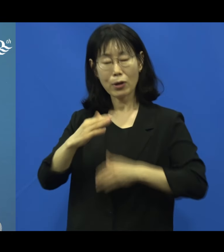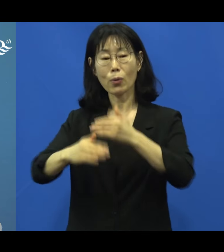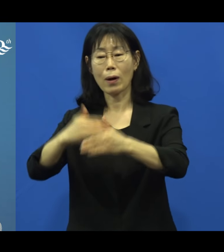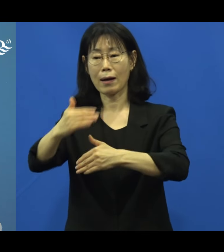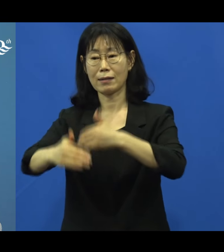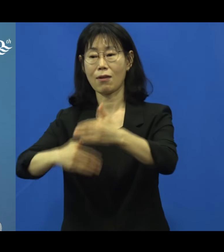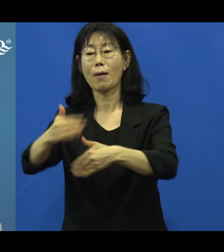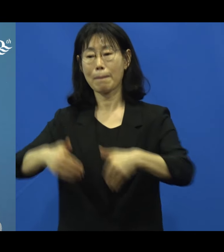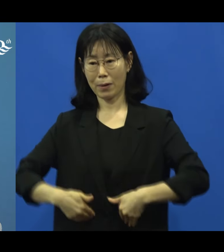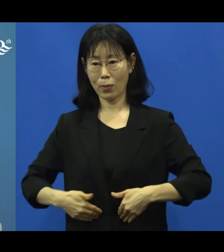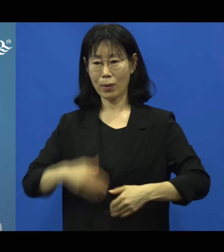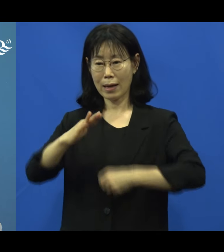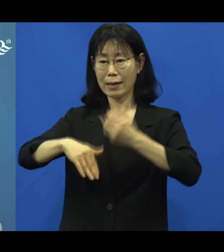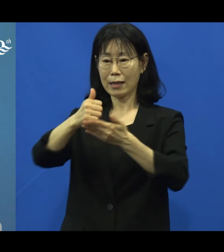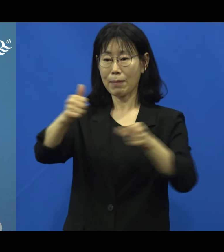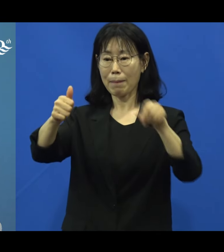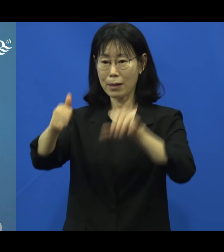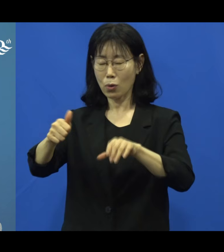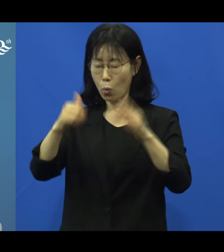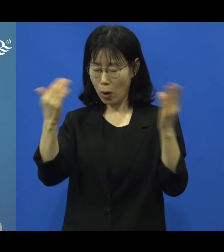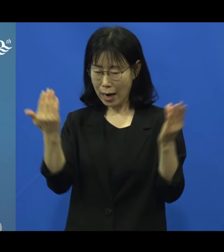완전히 굴복하는 거예요.